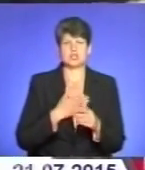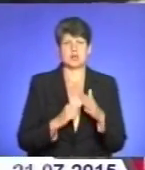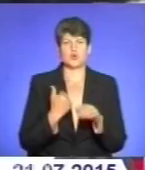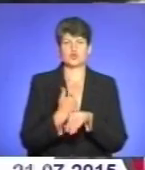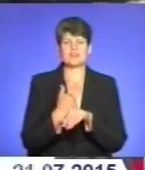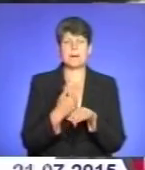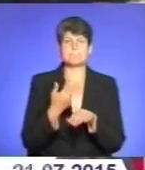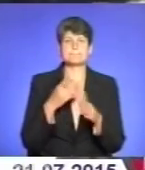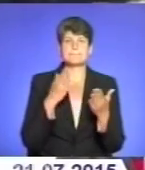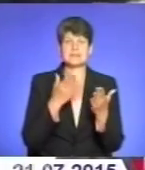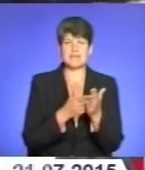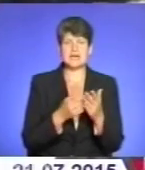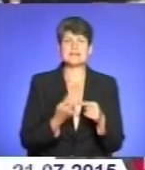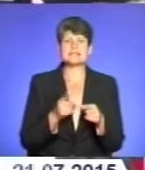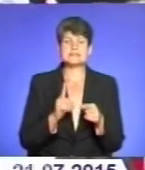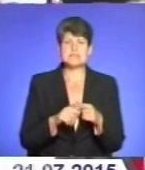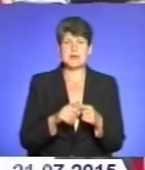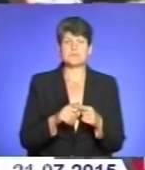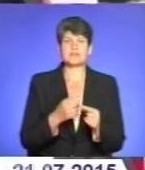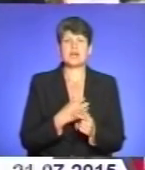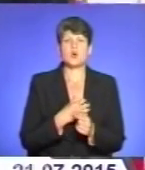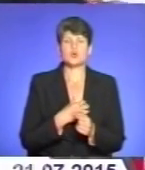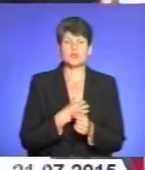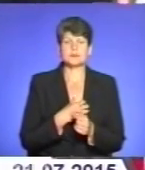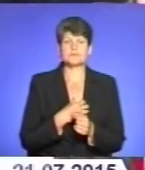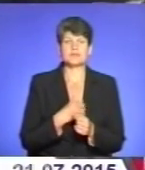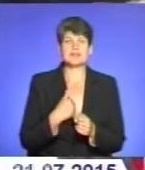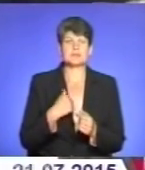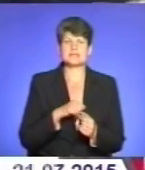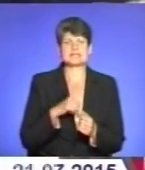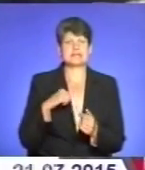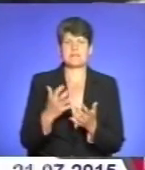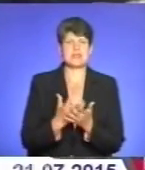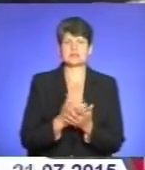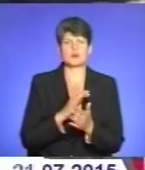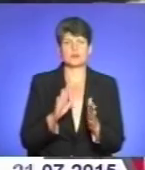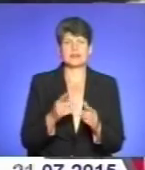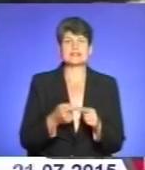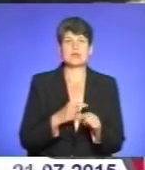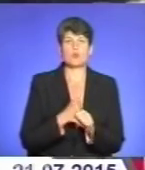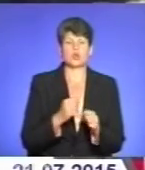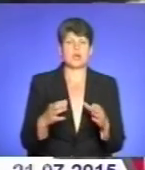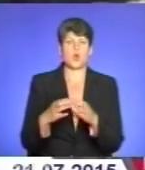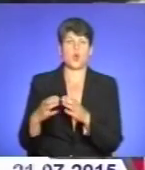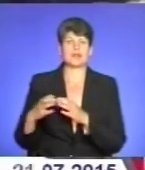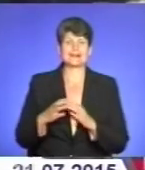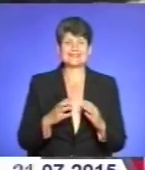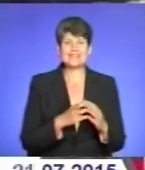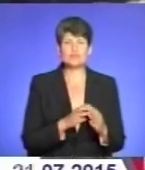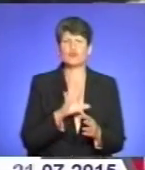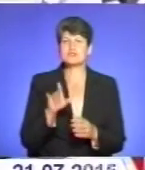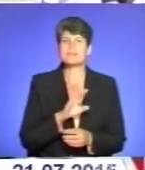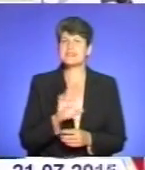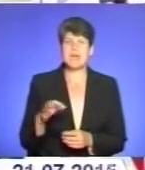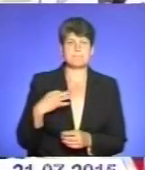І ви знаєте, що ця нагорода, як би це не звучало банально, я би її сам не заробив. Це робота колективу, і я дякую колективу і всім небайдужим